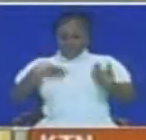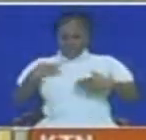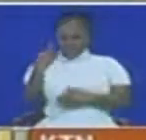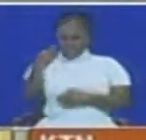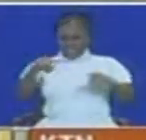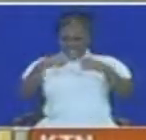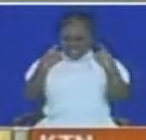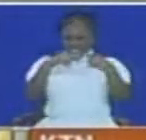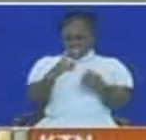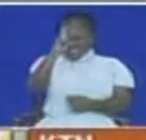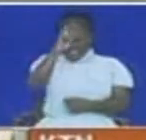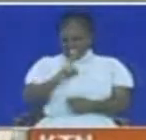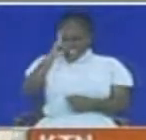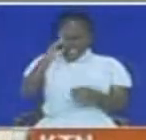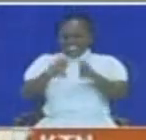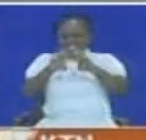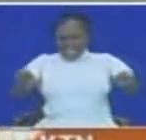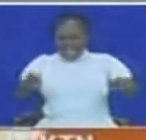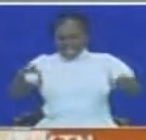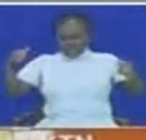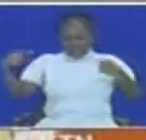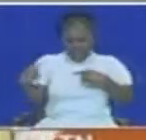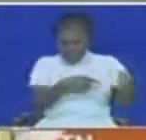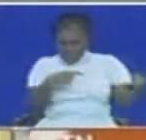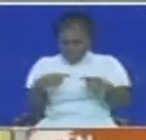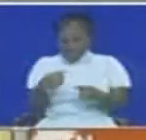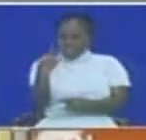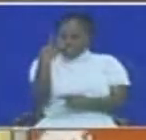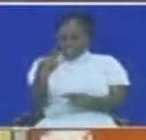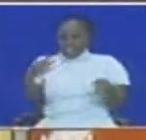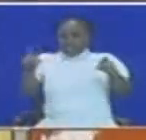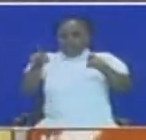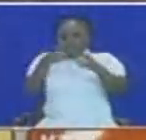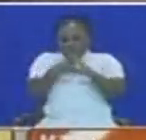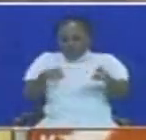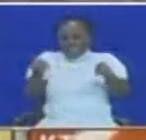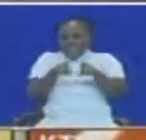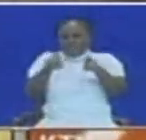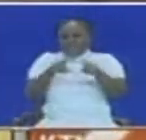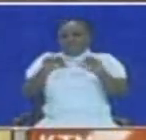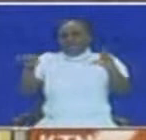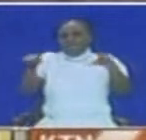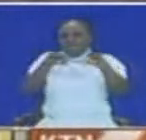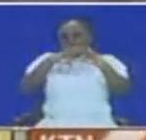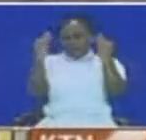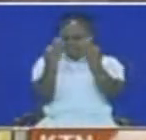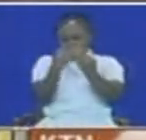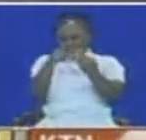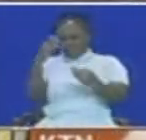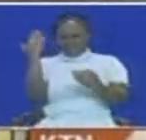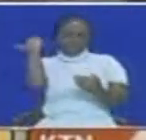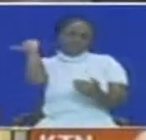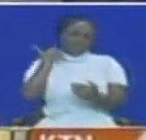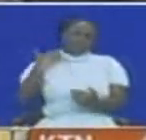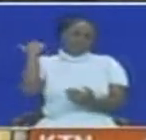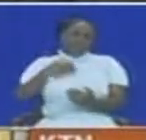vibaya kufuatia mzozo wa shamba katika eneo hilo. Tatu hao kutoka familia moja wanauguza majeraha baada ya kukatwa katwa kwa panga, huku